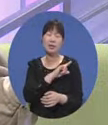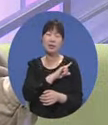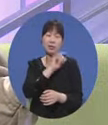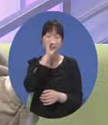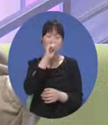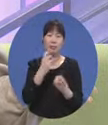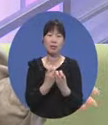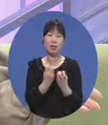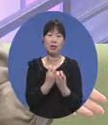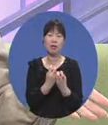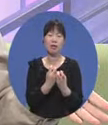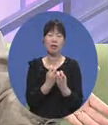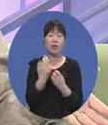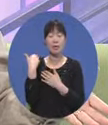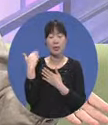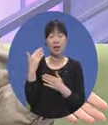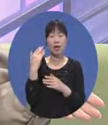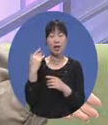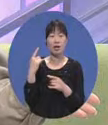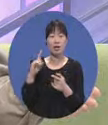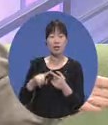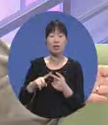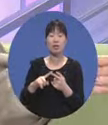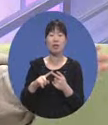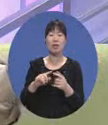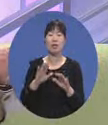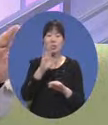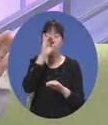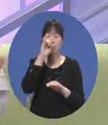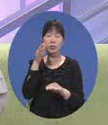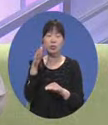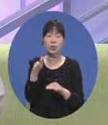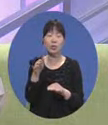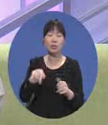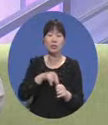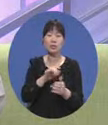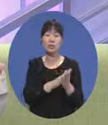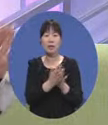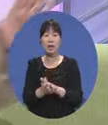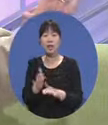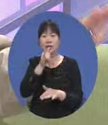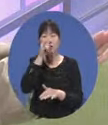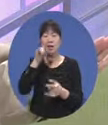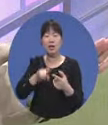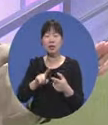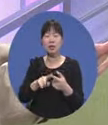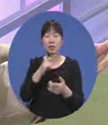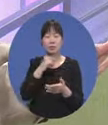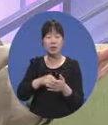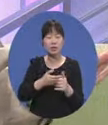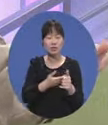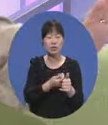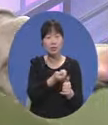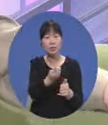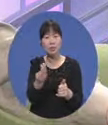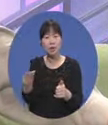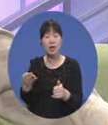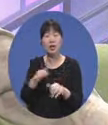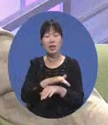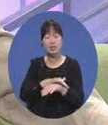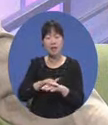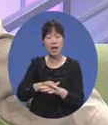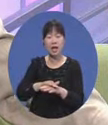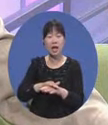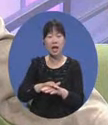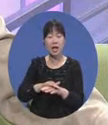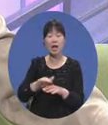좋은 방법은 방관하고 있던 아이들이 좋은 쪽으로 분위기가 싹 바뀌면 네. 이 가해하는 아이들 몇몇을 잘 이